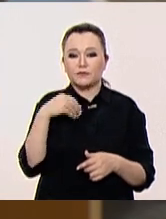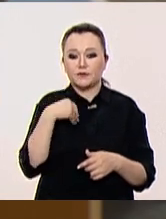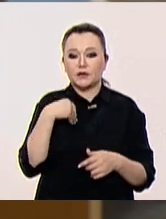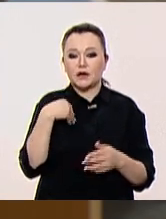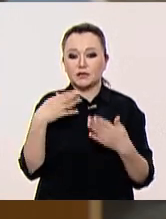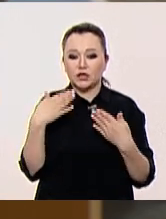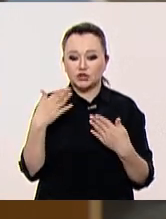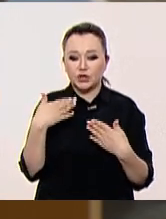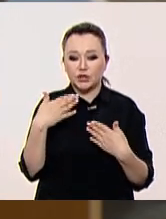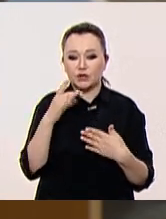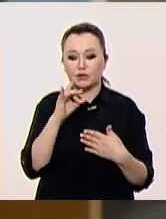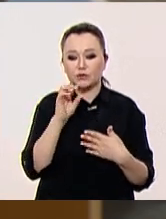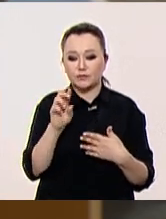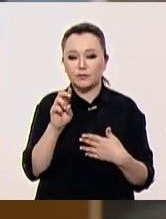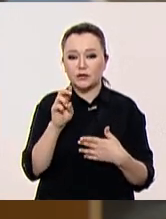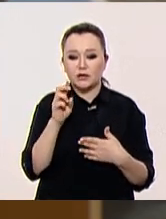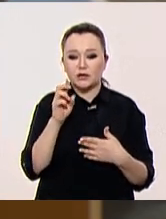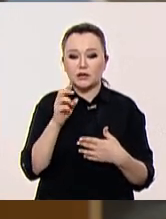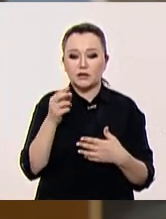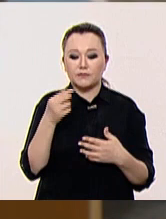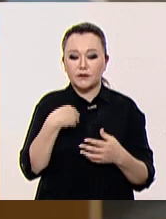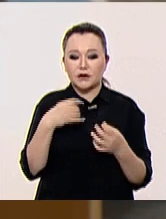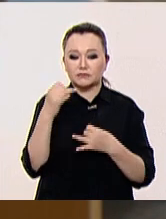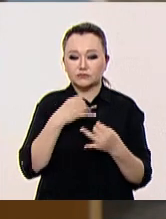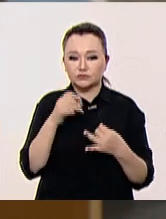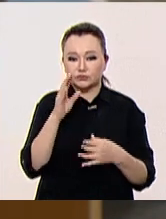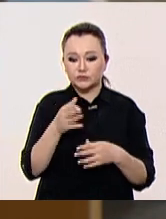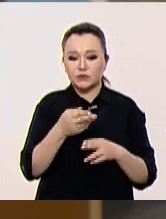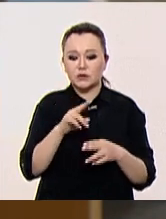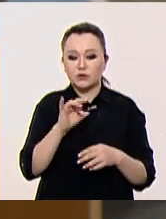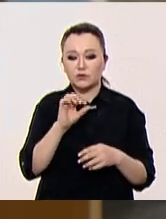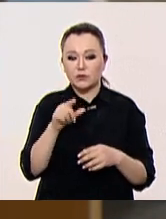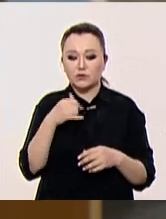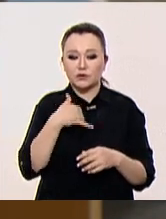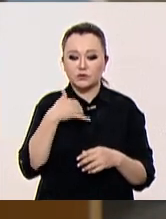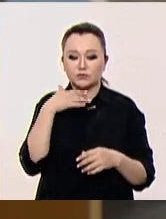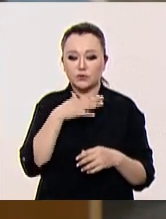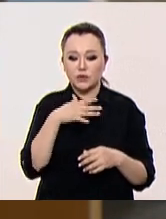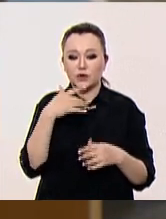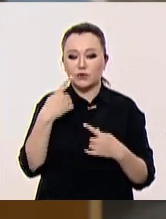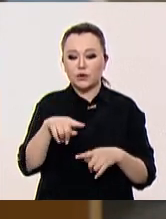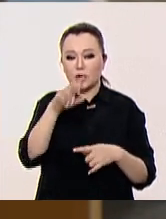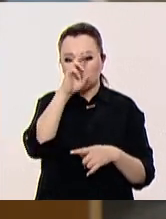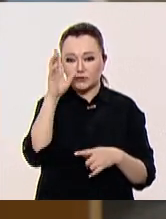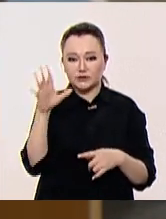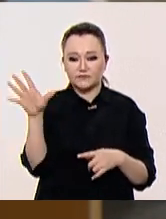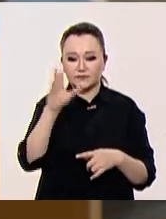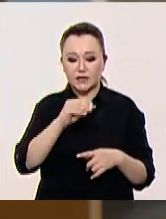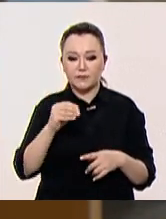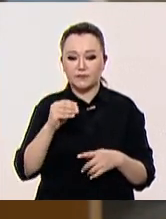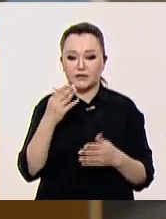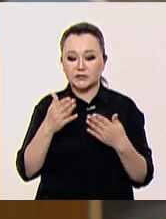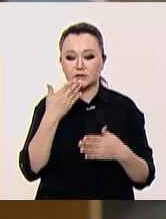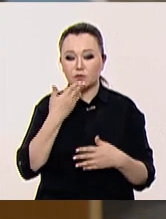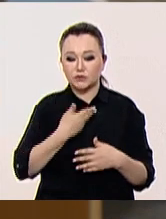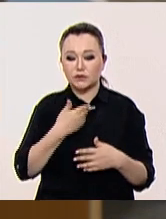арадағы қарым-қатынасты рубльмен жүргіземіз. Сондықтан рубліміз көп та, біз рубльді басқа мемлекеттерге де, егер де сұраса,